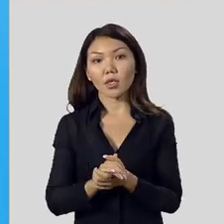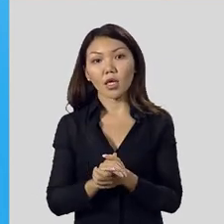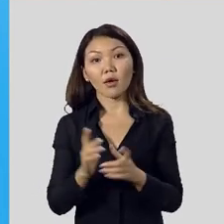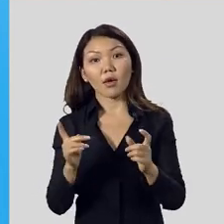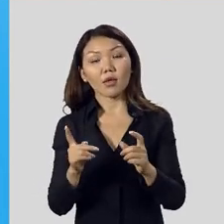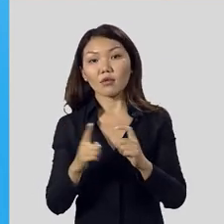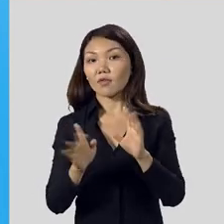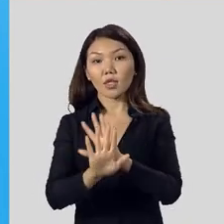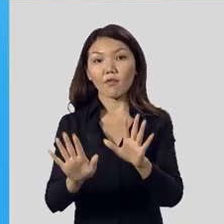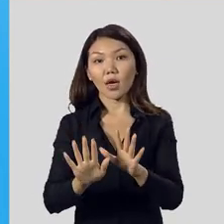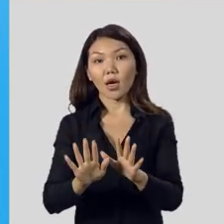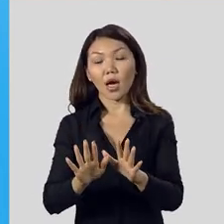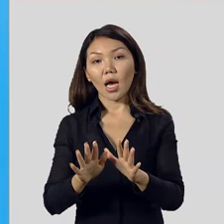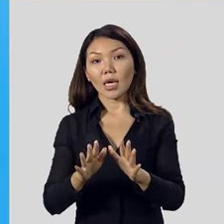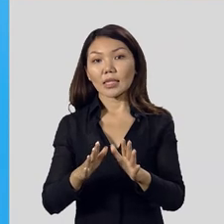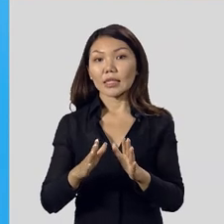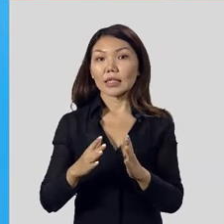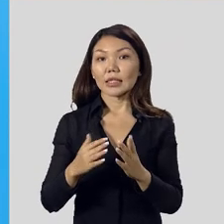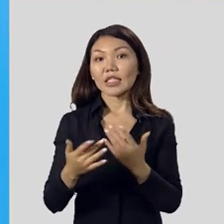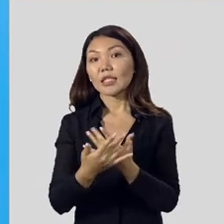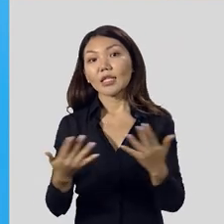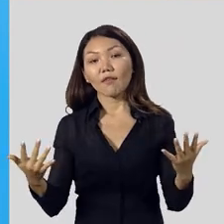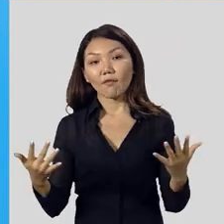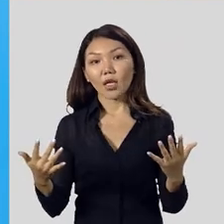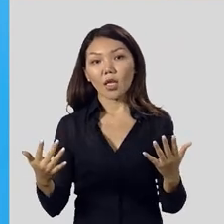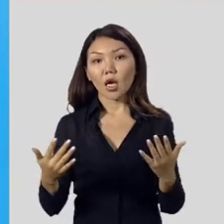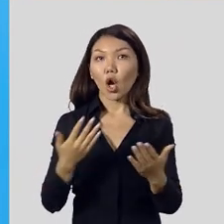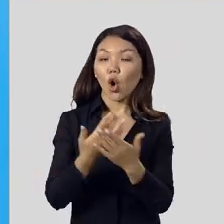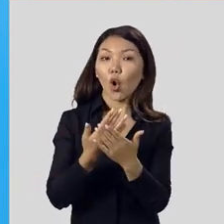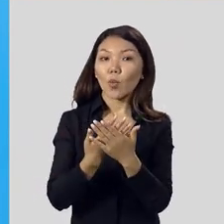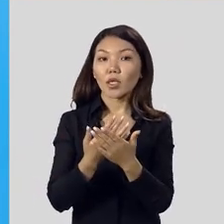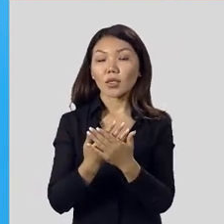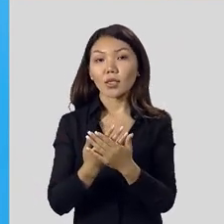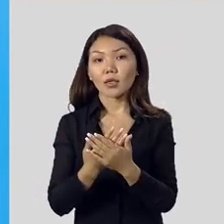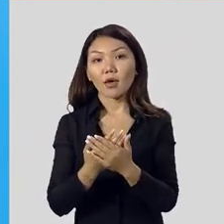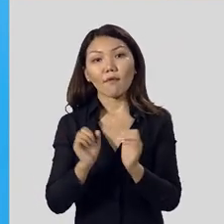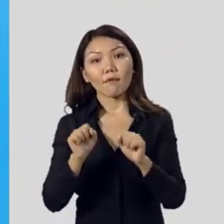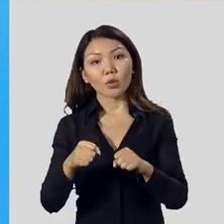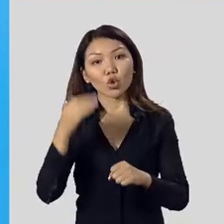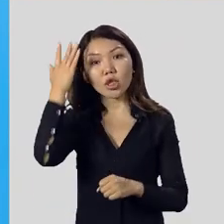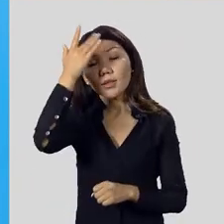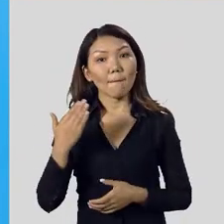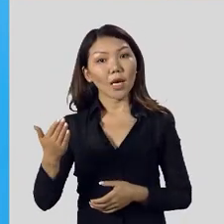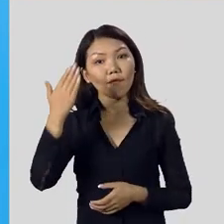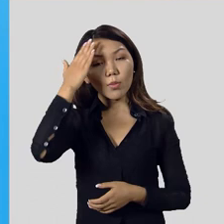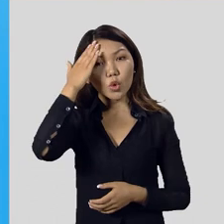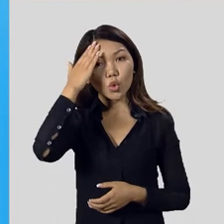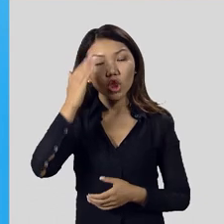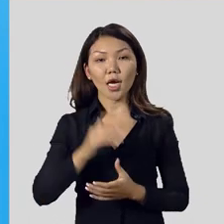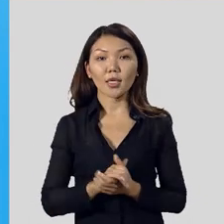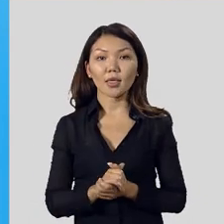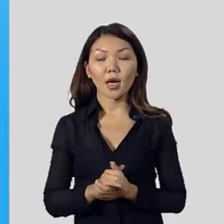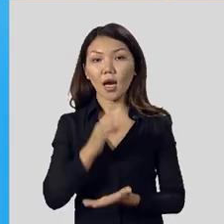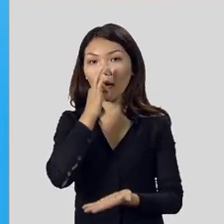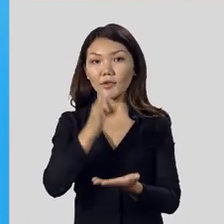символах и образах, дает нам возможность мечтать и фантазировать. Правое полушарие